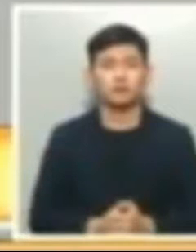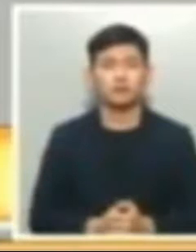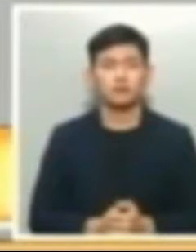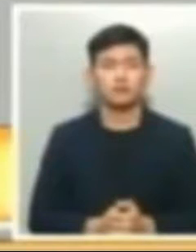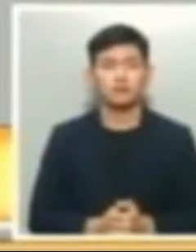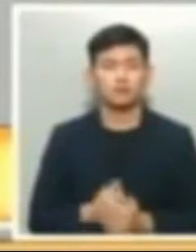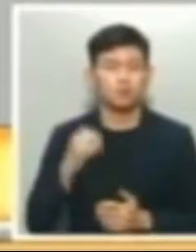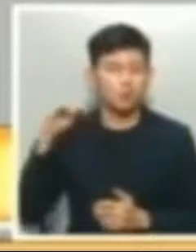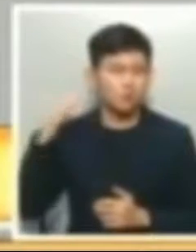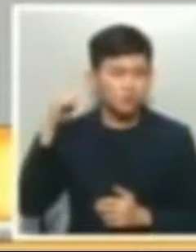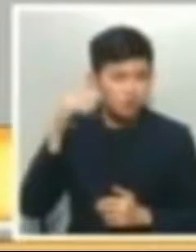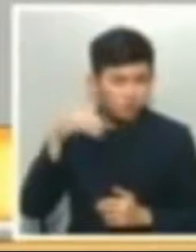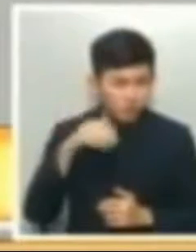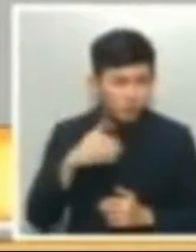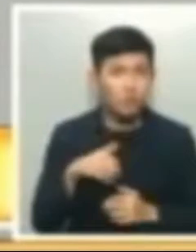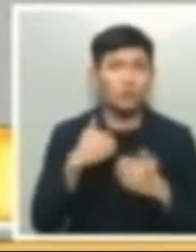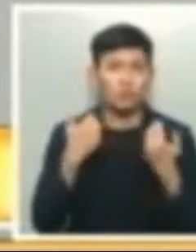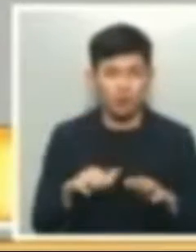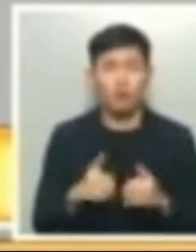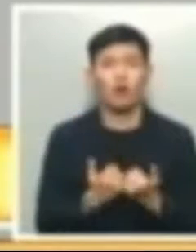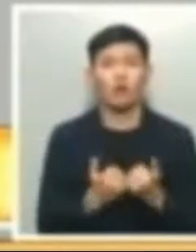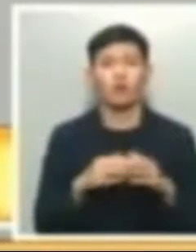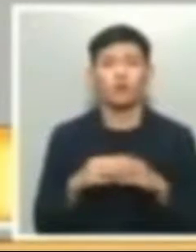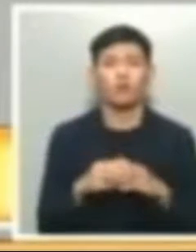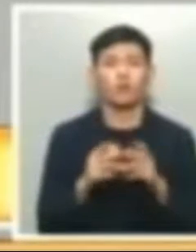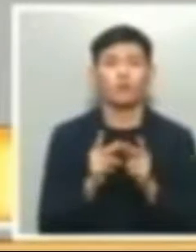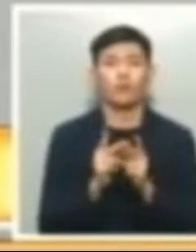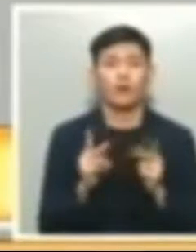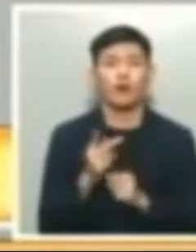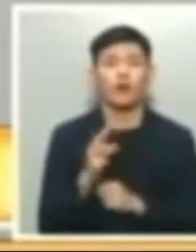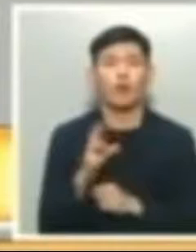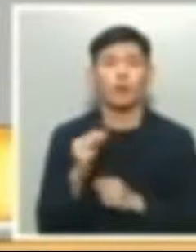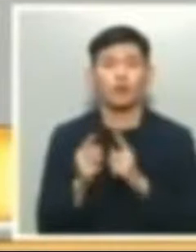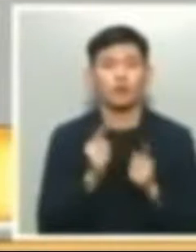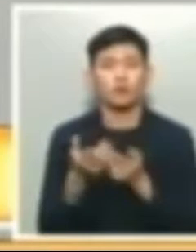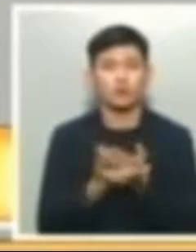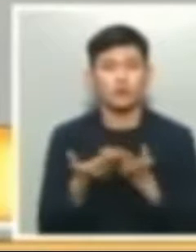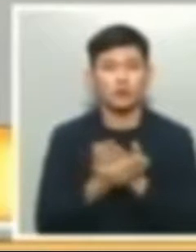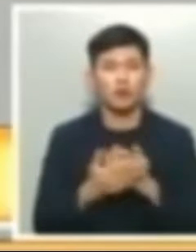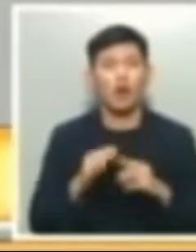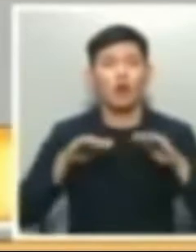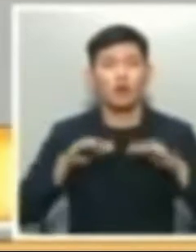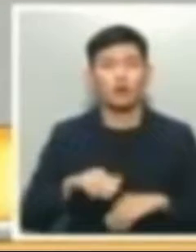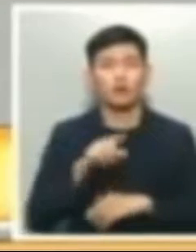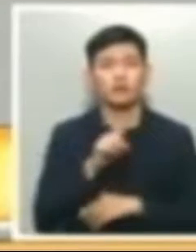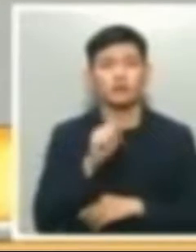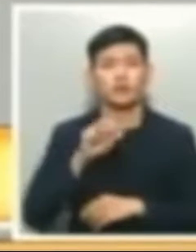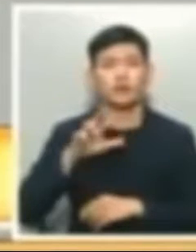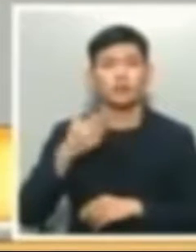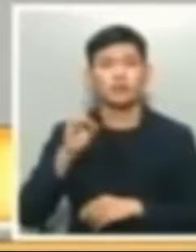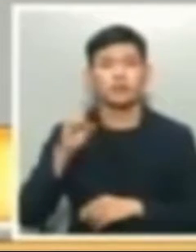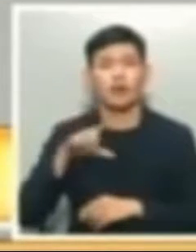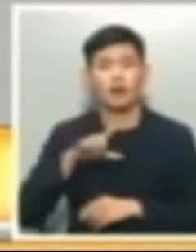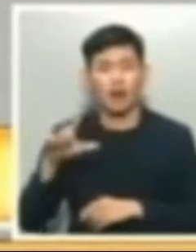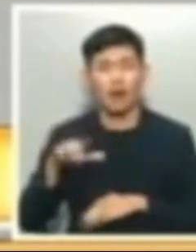ทและต่อมาคณะรัฐมนตรีก็ขอให้ไปเจรจาต่อรองจนเหลือจาก 137,000 ล้านบาทเ